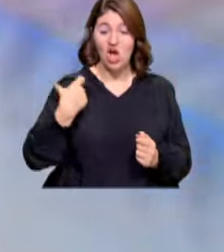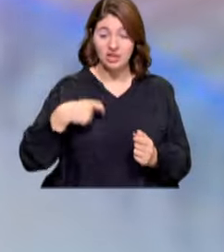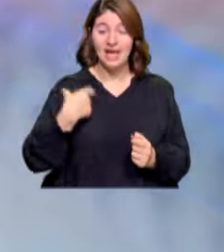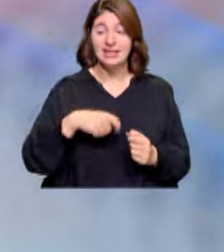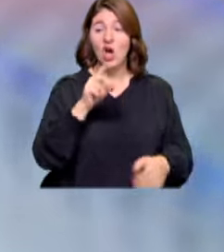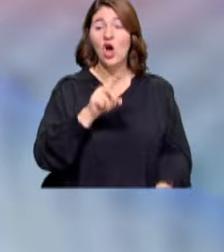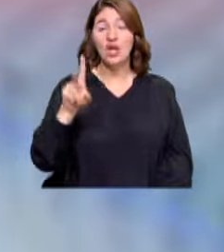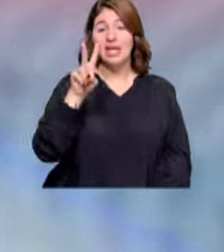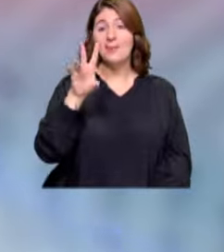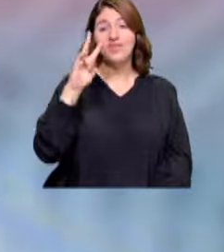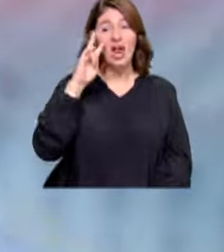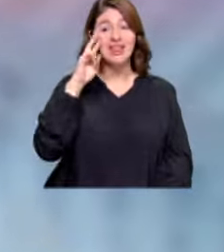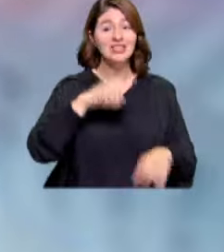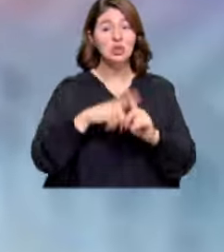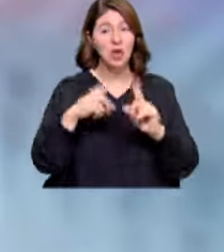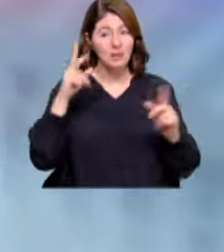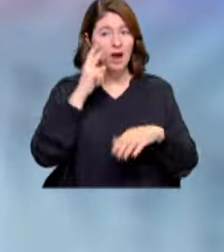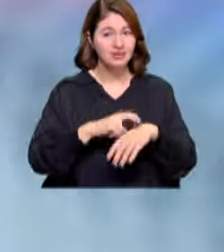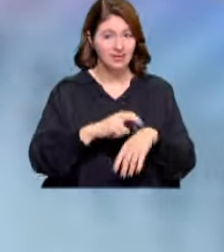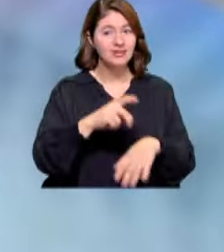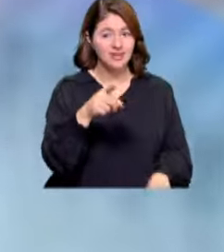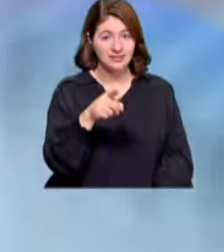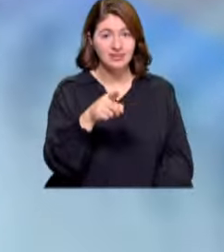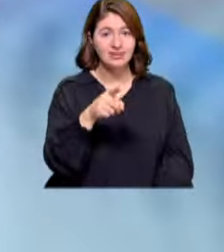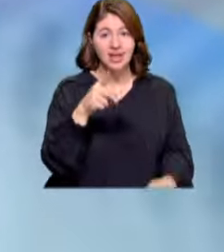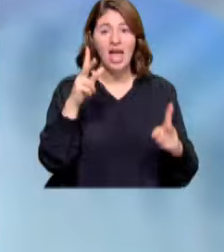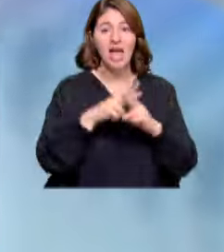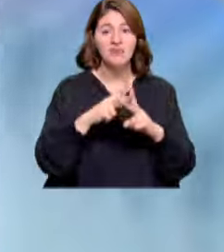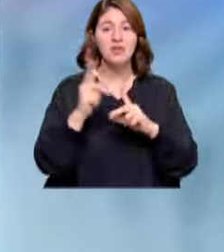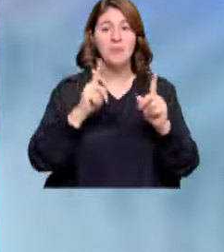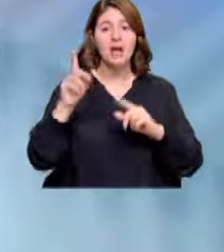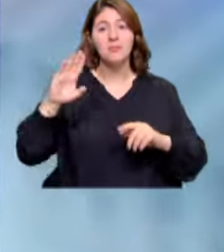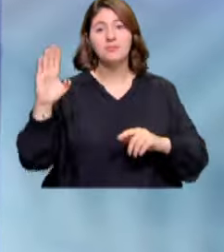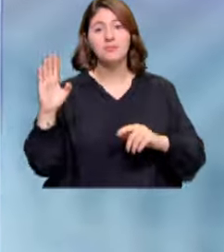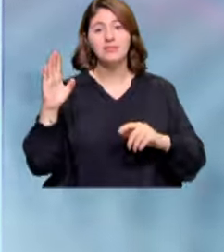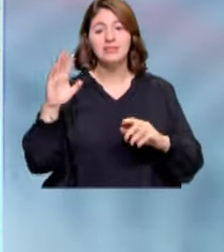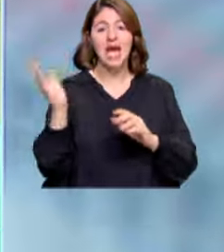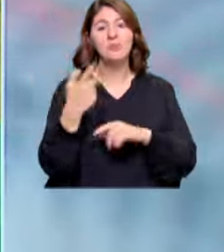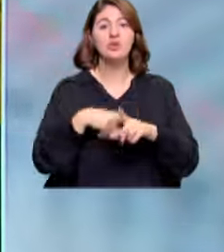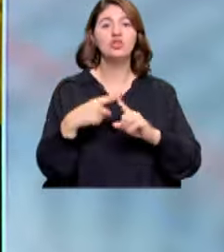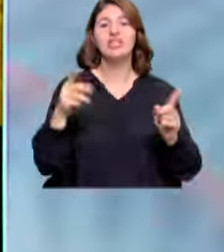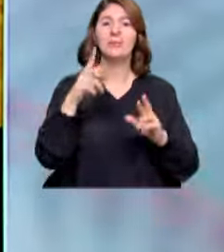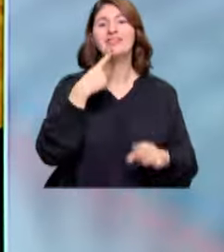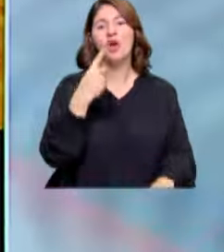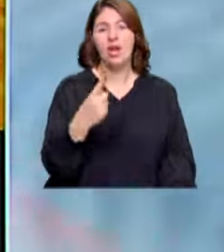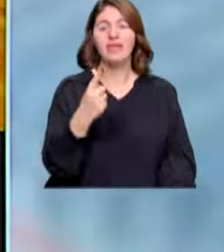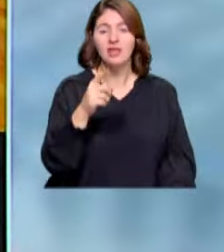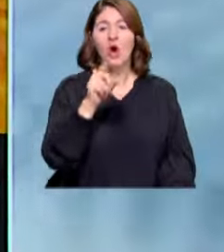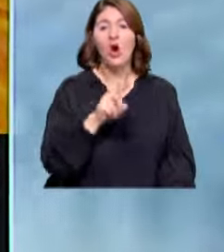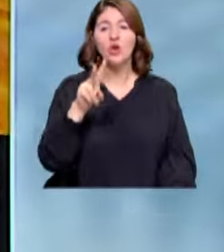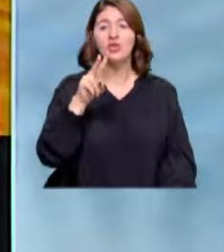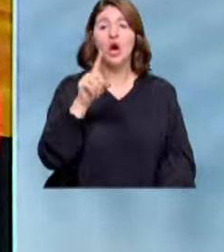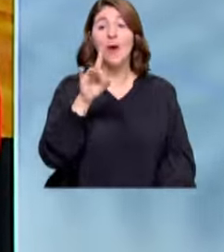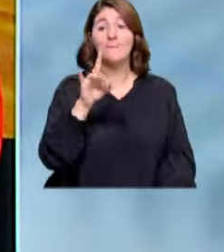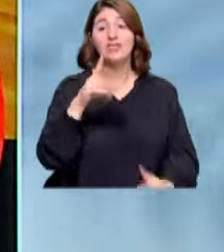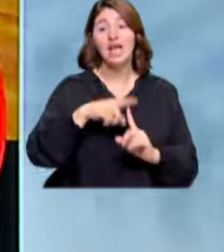de 17-25 Aralık dönemini hatırlarsınız. Emniyet ve yargı darbe süreci olarak nitelendirilen ve 15 Temmuz